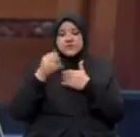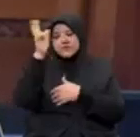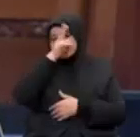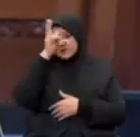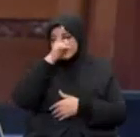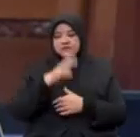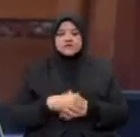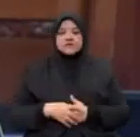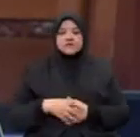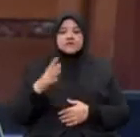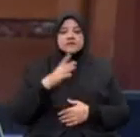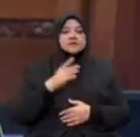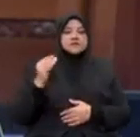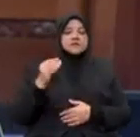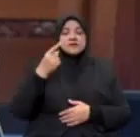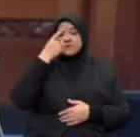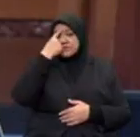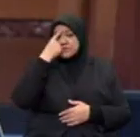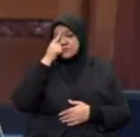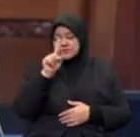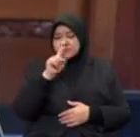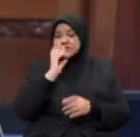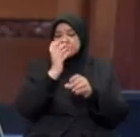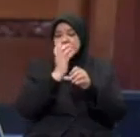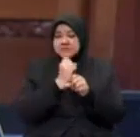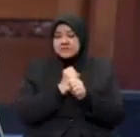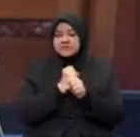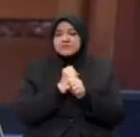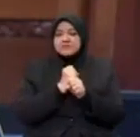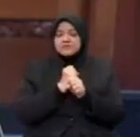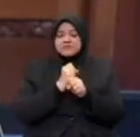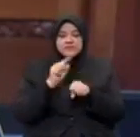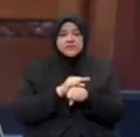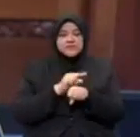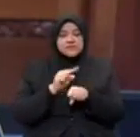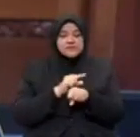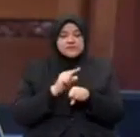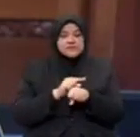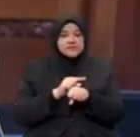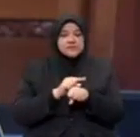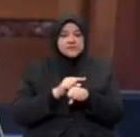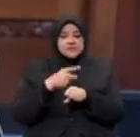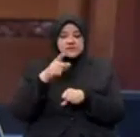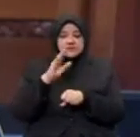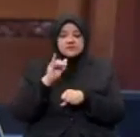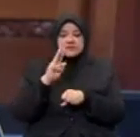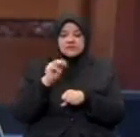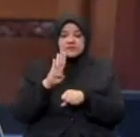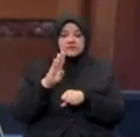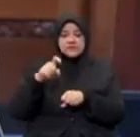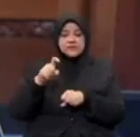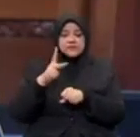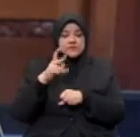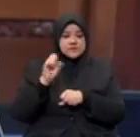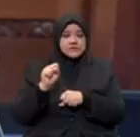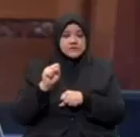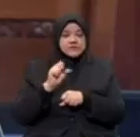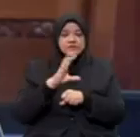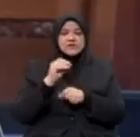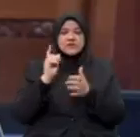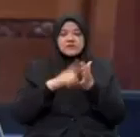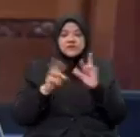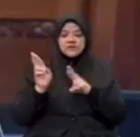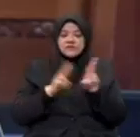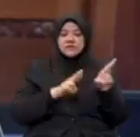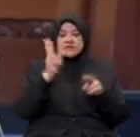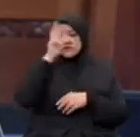kerajaan, dan untuk mendapatkan ataupun penggunaan perisian BIM ini juga memerlukan kos. Jadi apakah